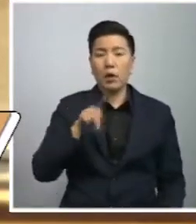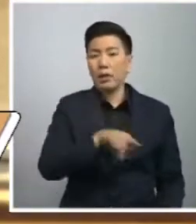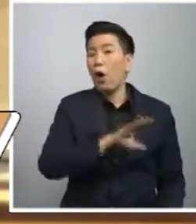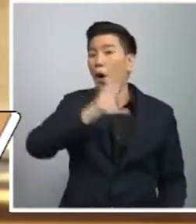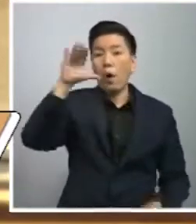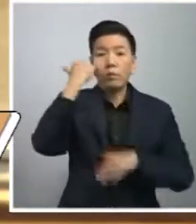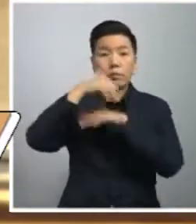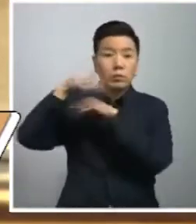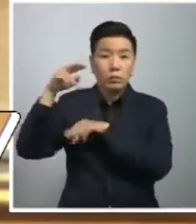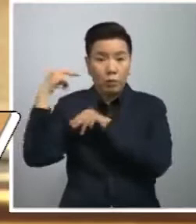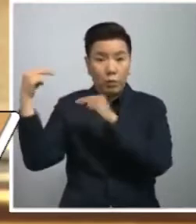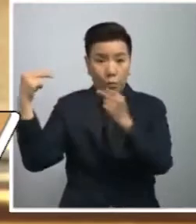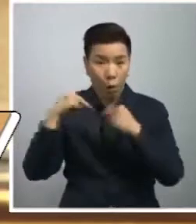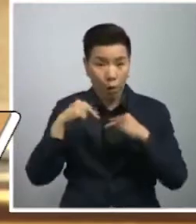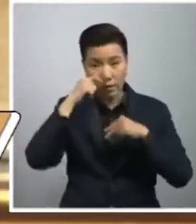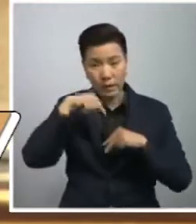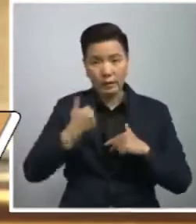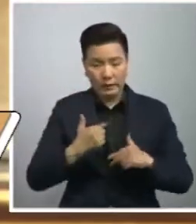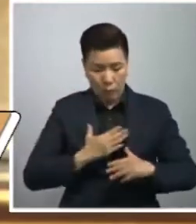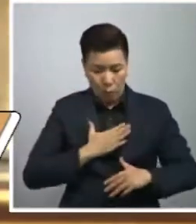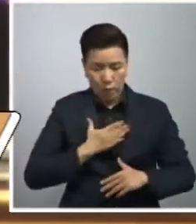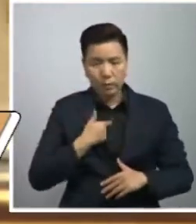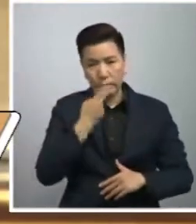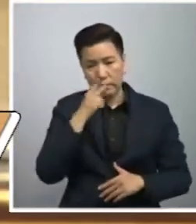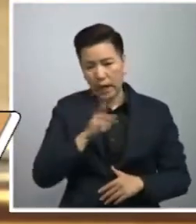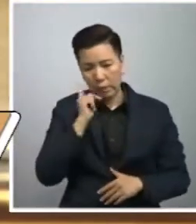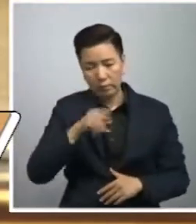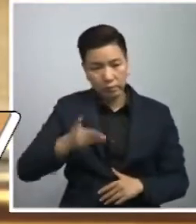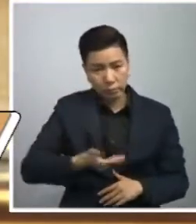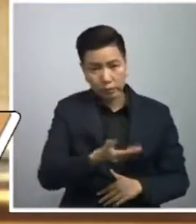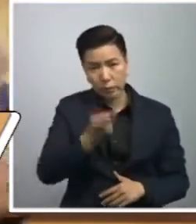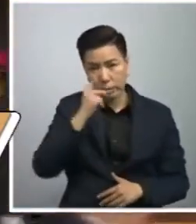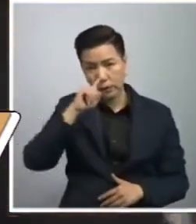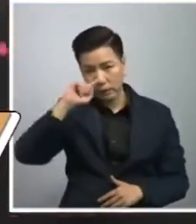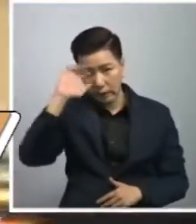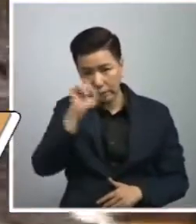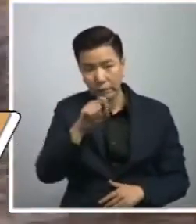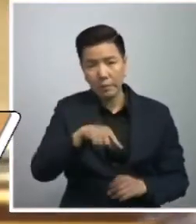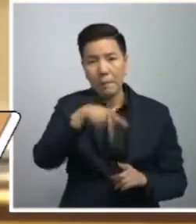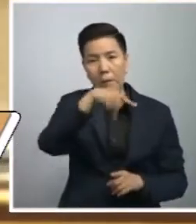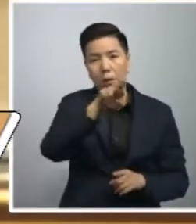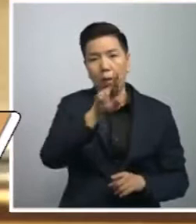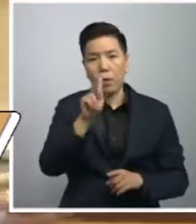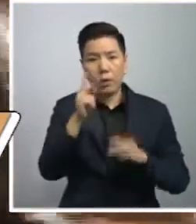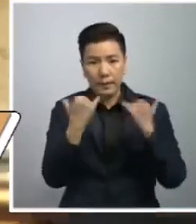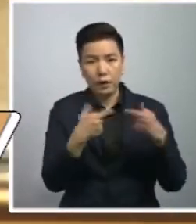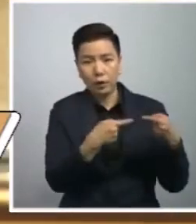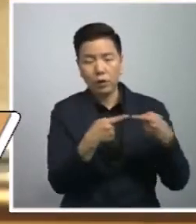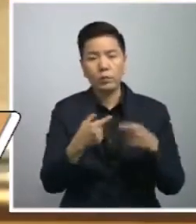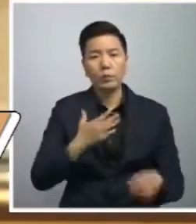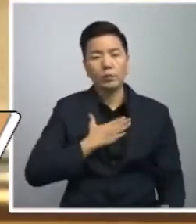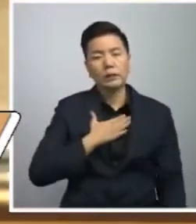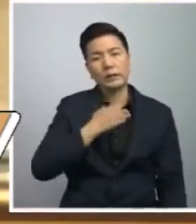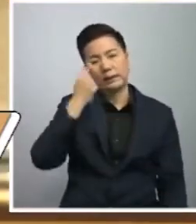มองของต่างประเทศนะส่วนมุมมองของผมเนี่ยอยากชวนให้สื่อได้สังเกตว่าการต่อพรก.ฉุกเฉินเที่ยวนี้เนี่ยผมคิด